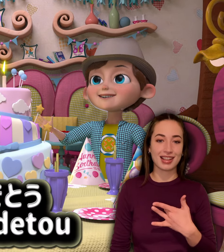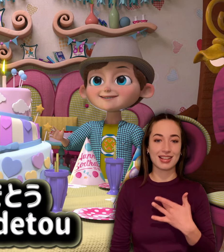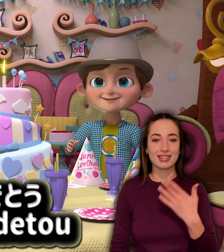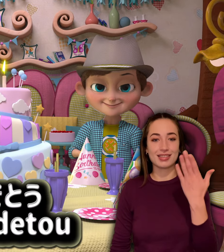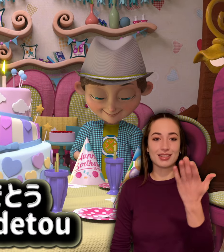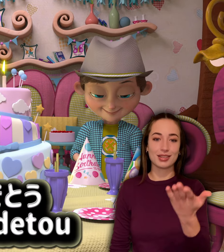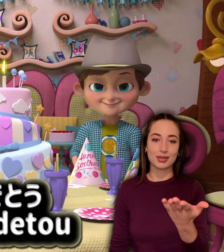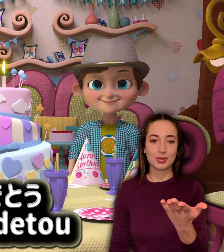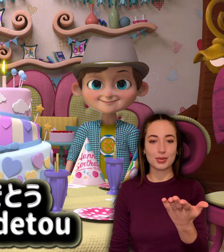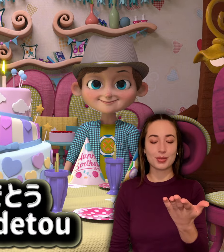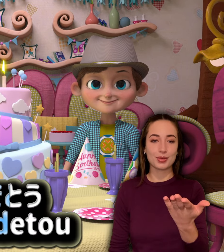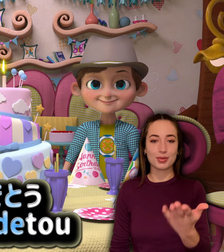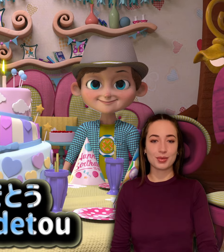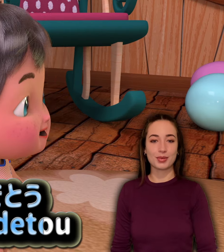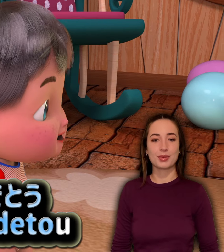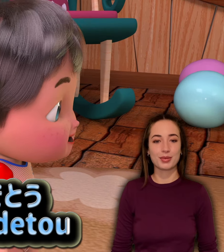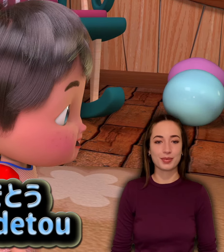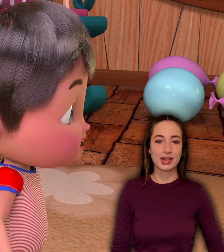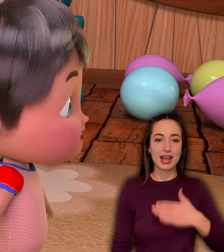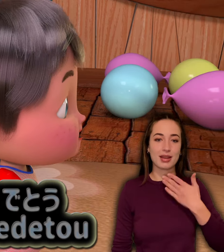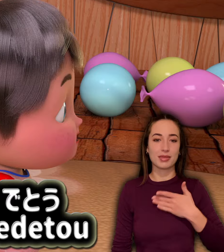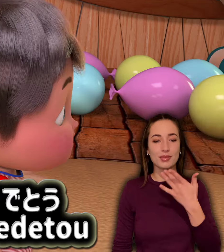誕生日おめでとう